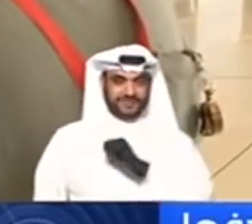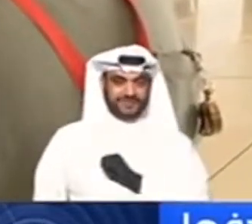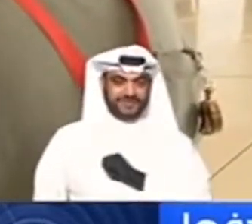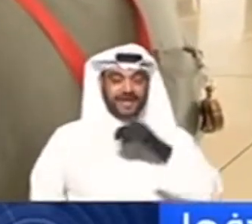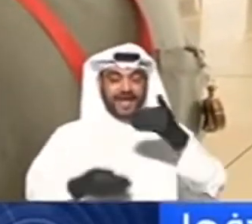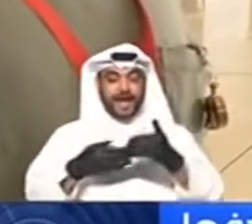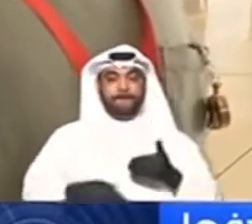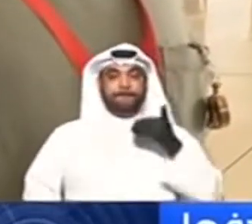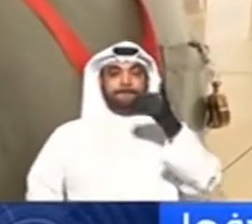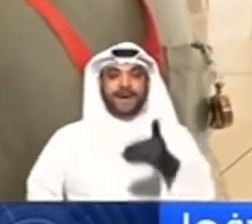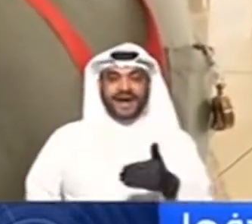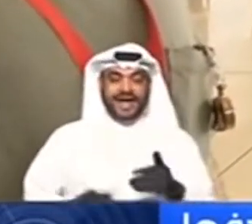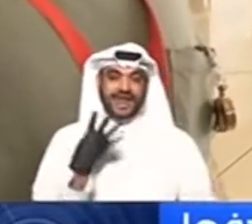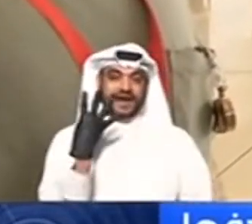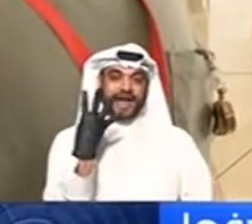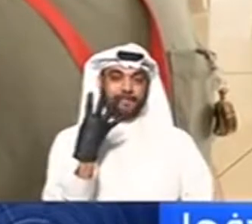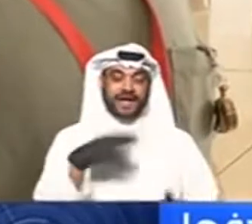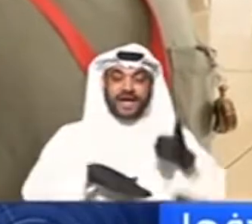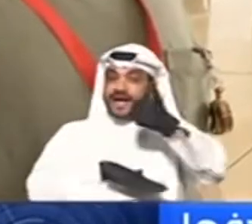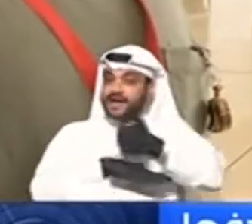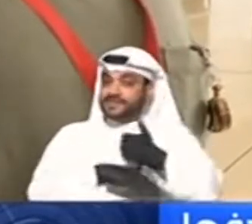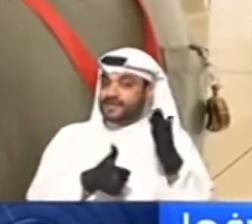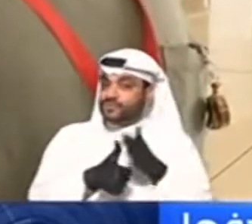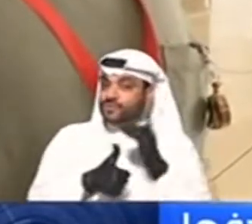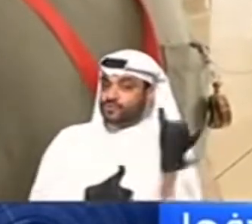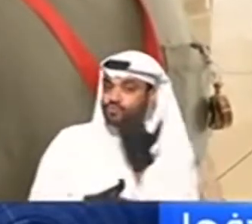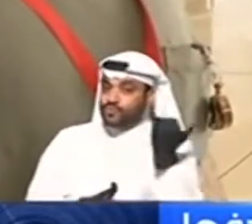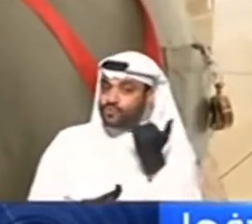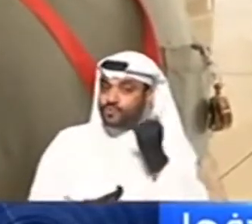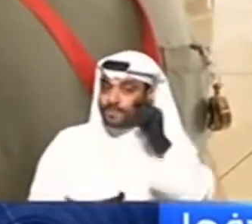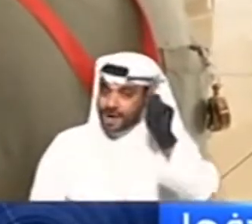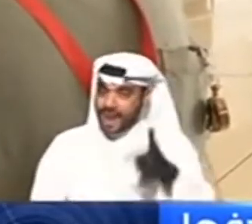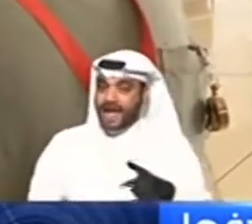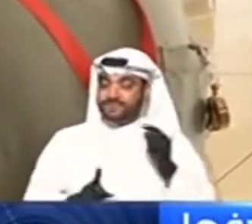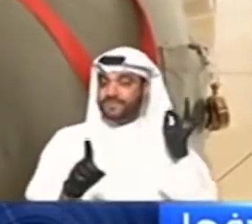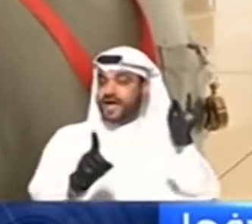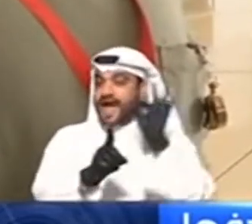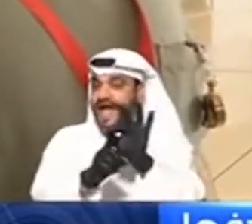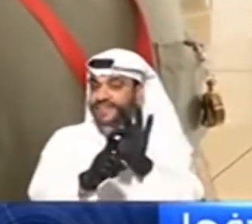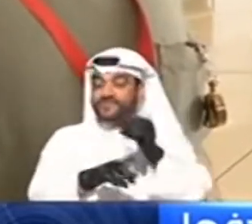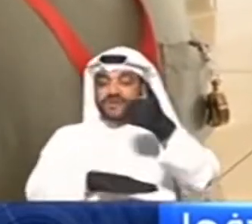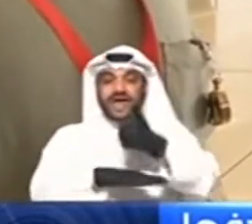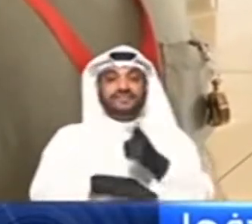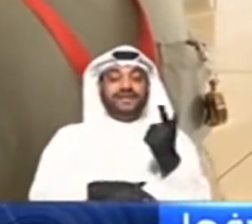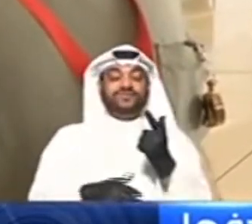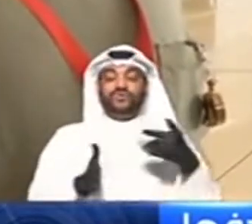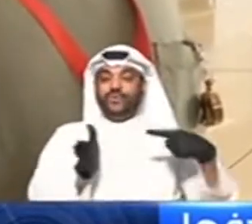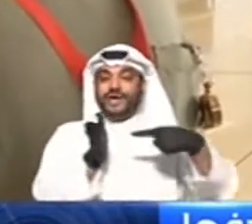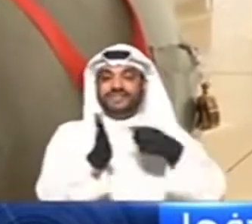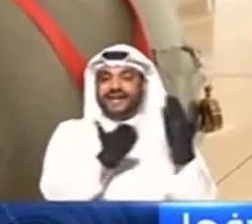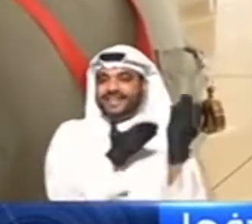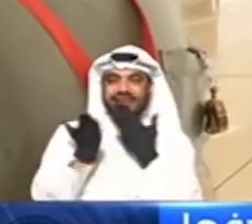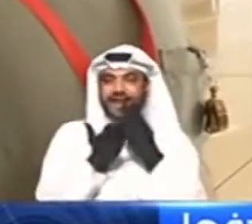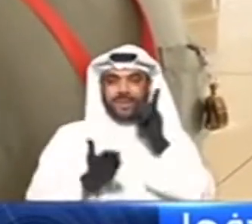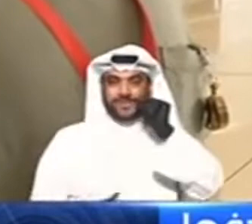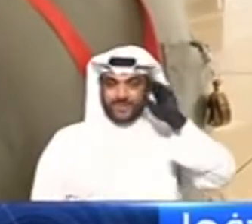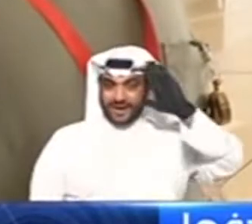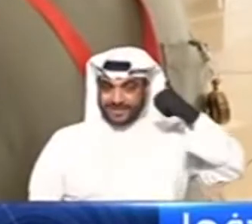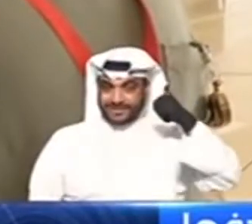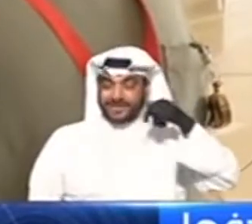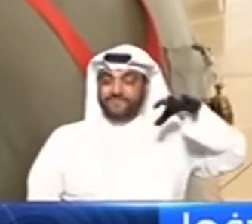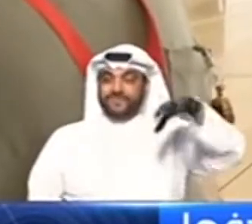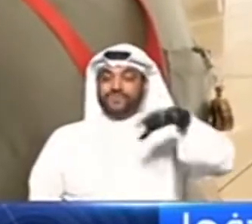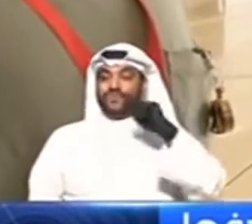الرابعة سمتها الأساسية، هويتها الأساسية، هدفها الأساسي هم الطلبة في مناطق